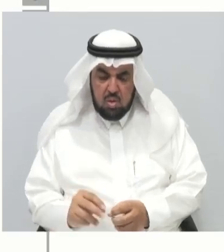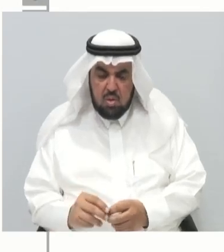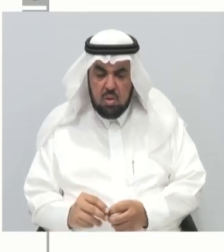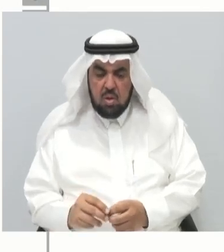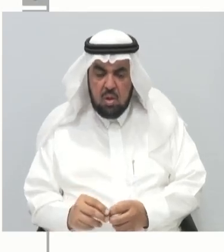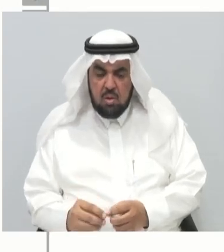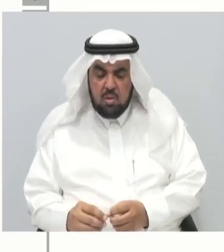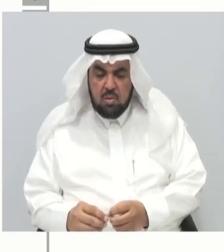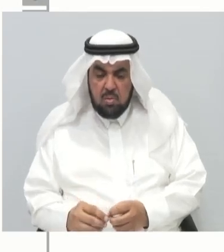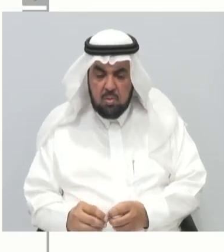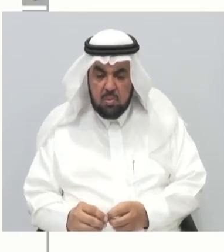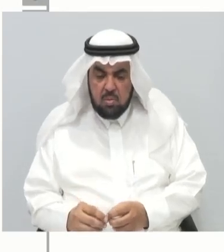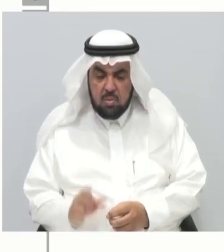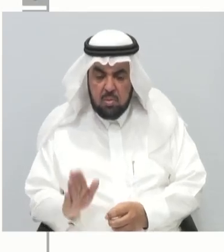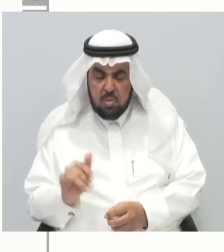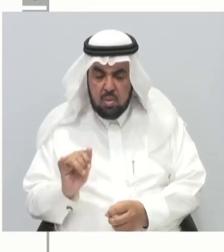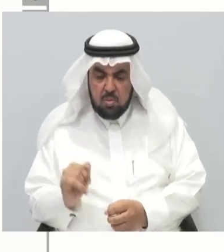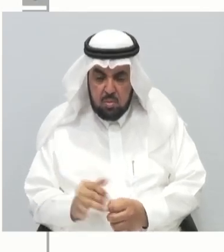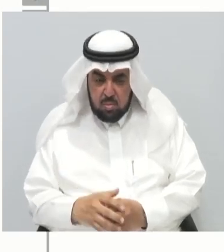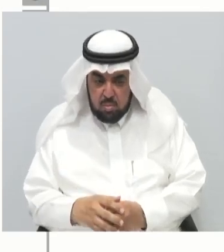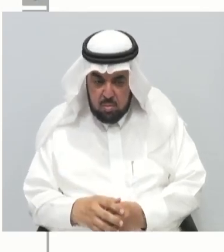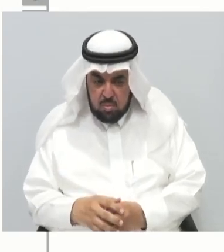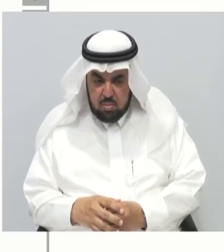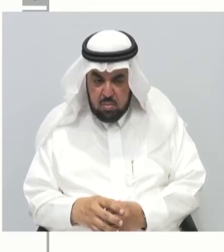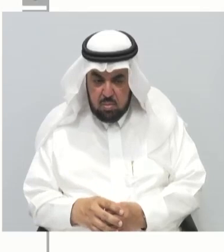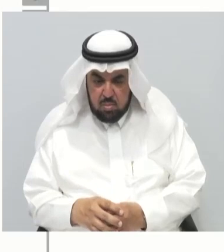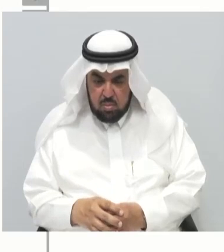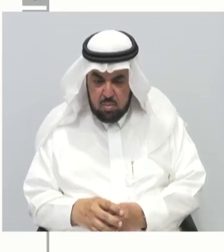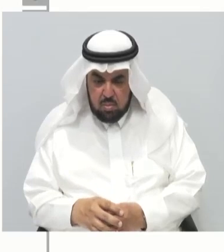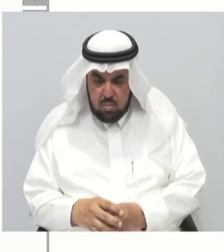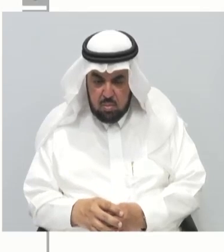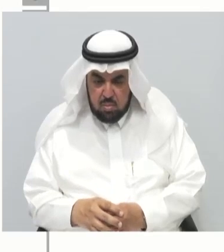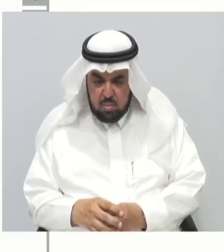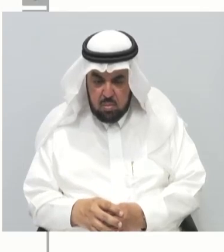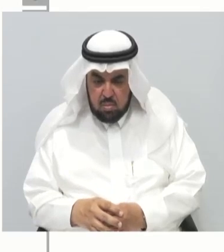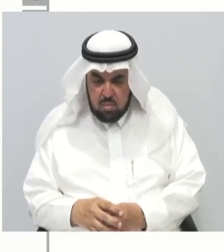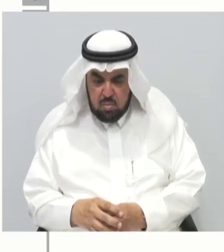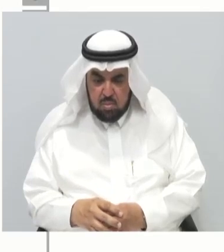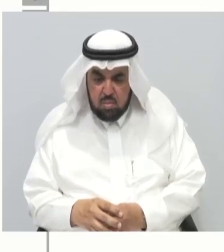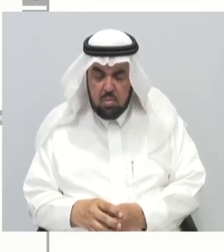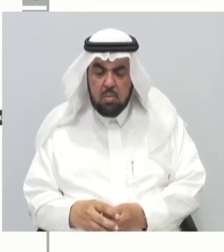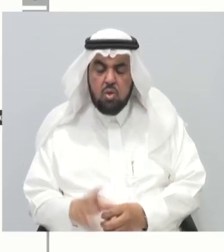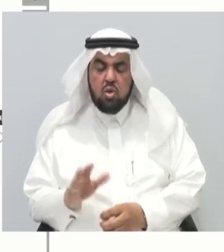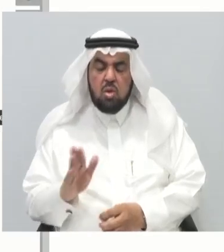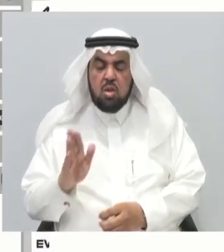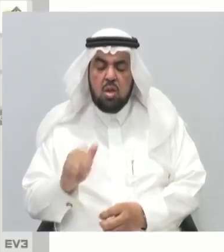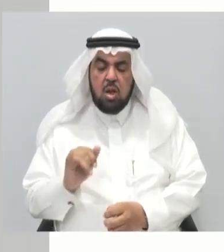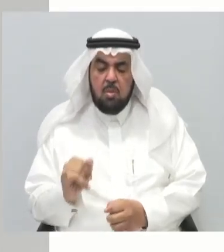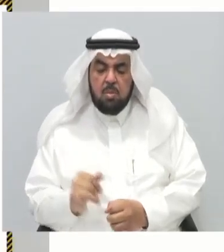نقوم نذهب الى السم خلاص شيكت على السرعات وشيكت على المسافات